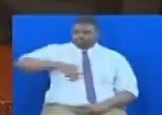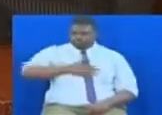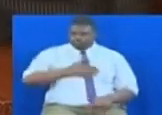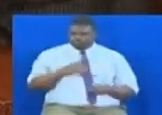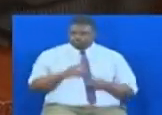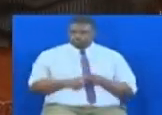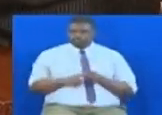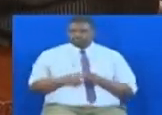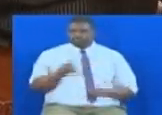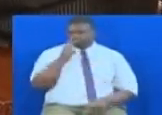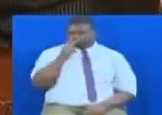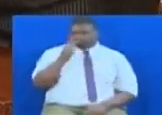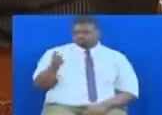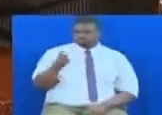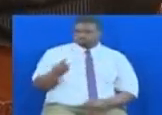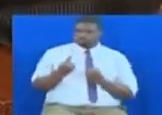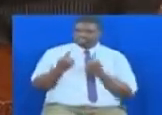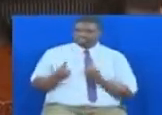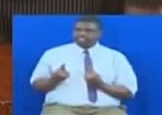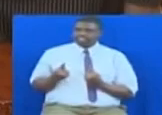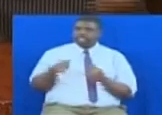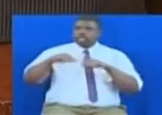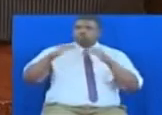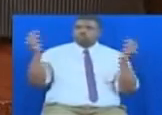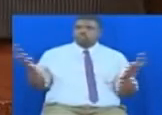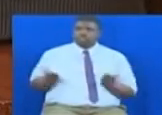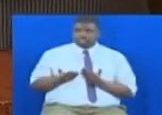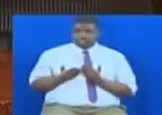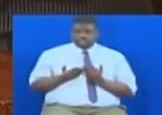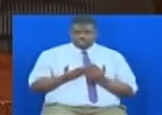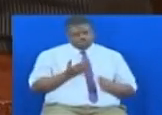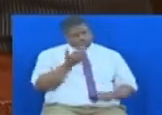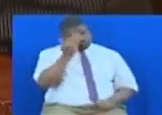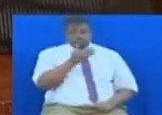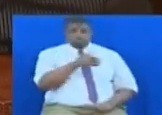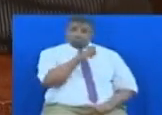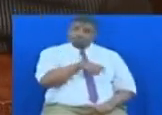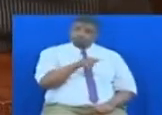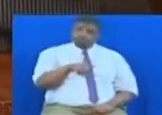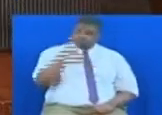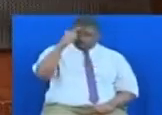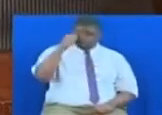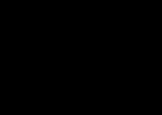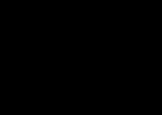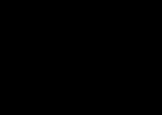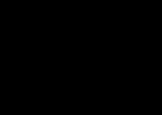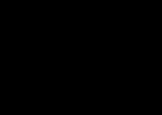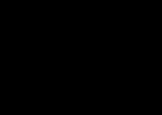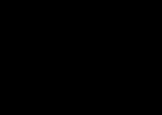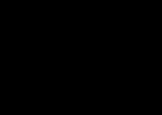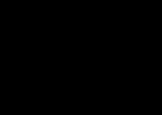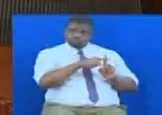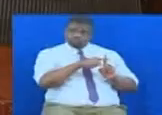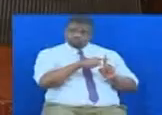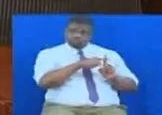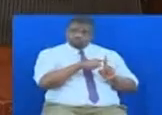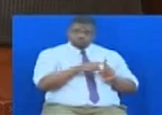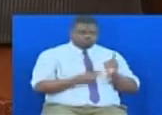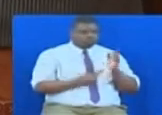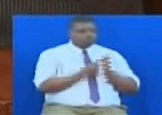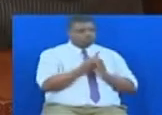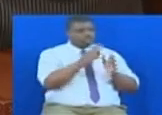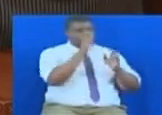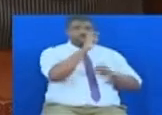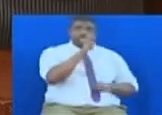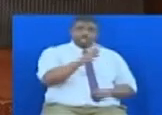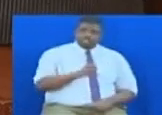Lakini tumeona yakiishangaza dunia. Unajua kuna watu walikuwa wanaamini kwamba Ukristo unatoka Italy, unatoka